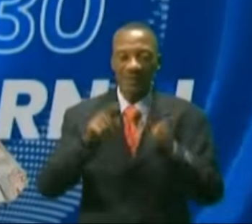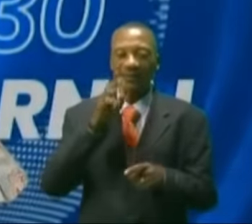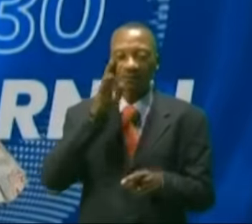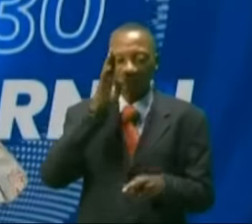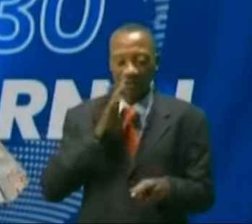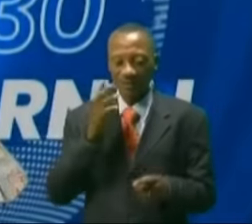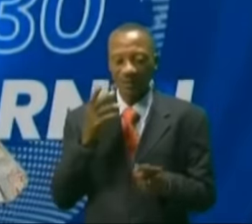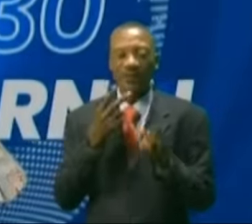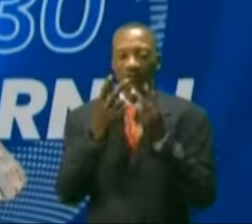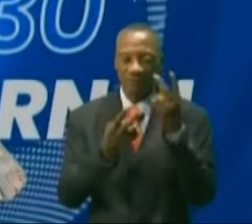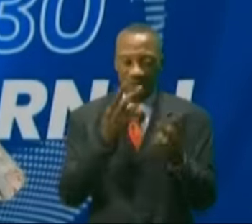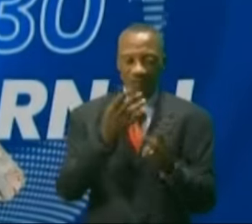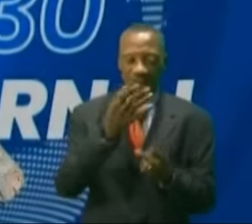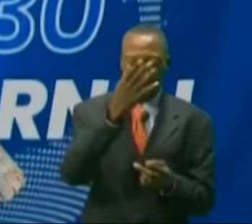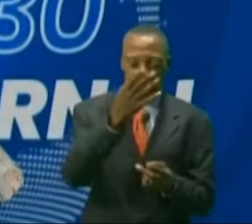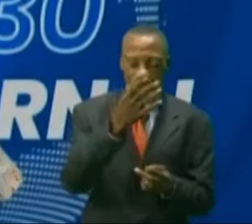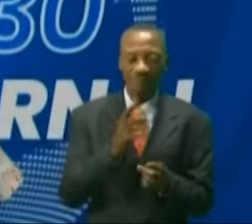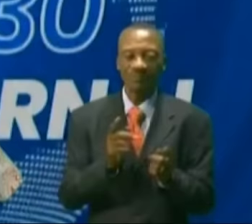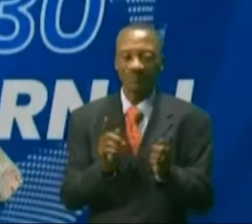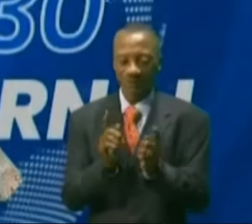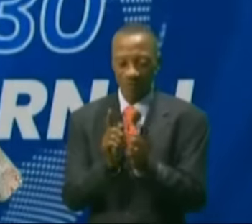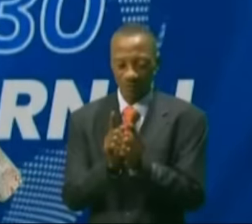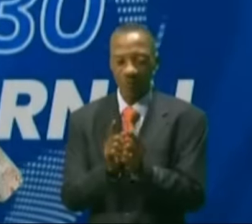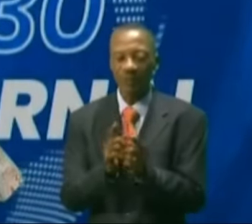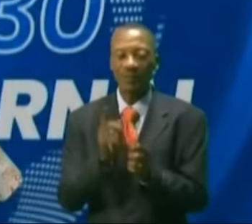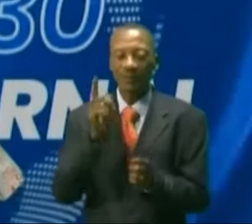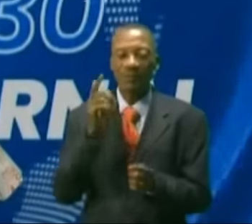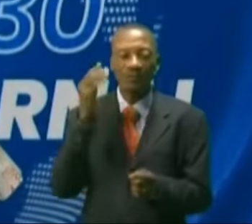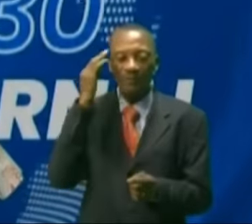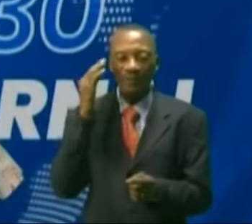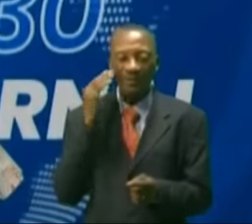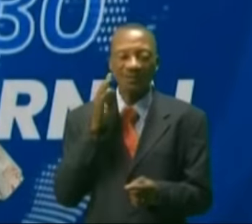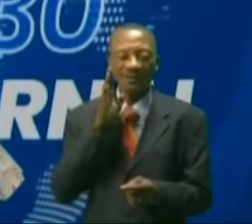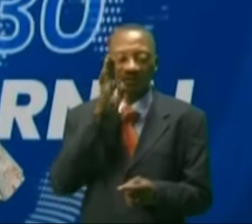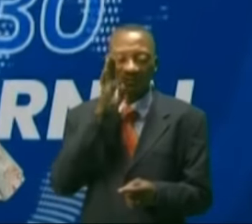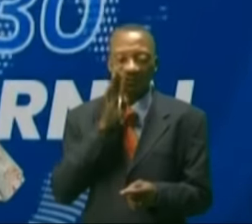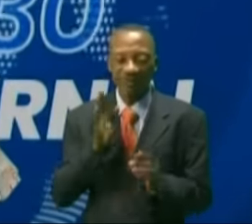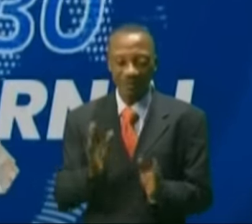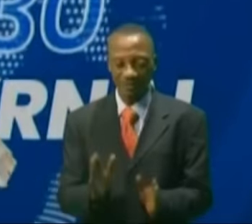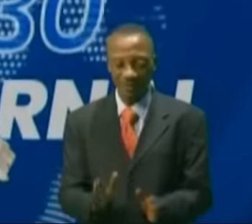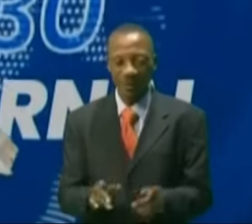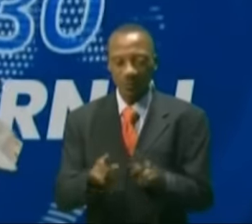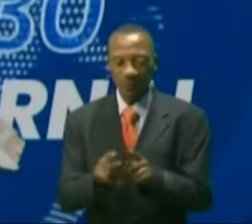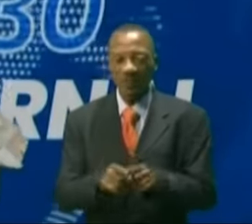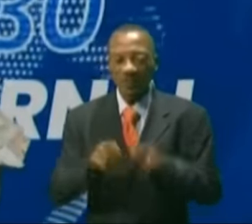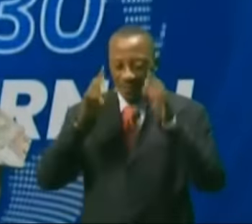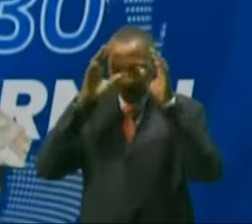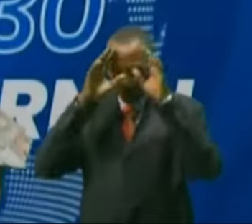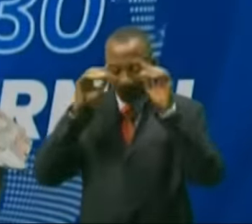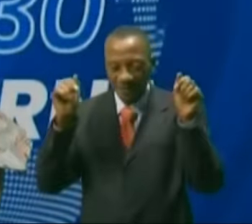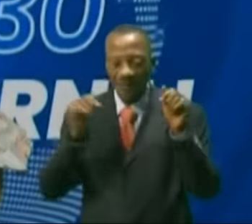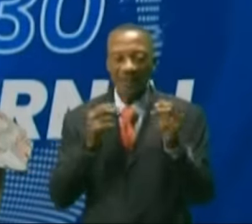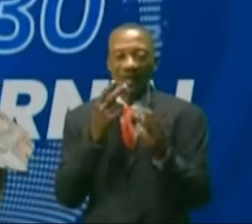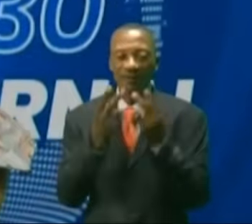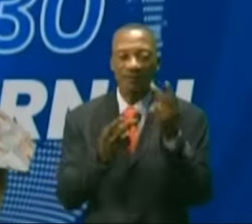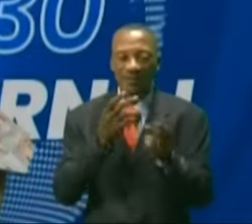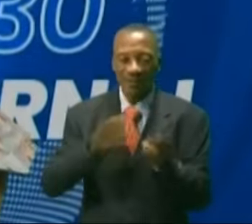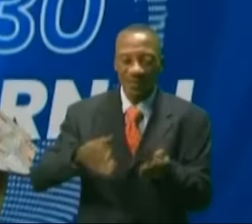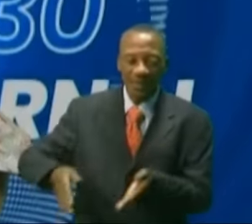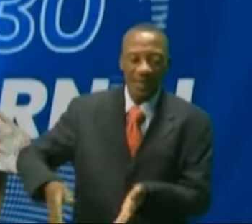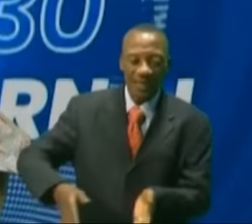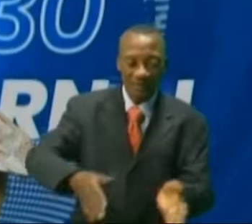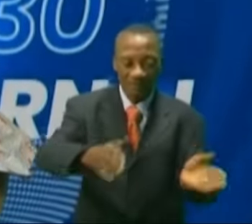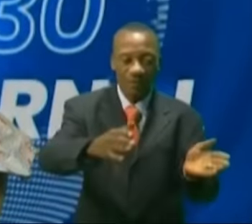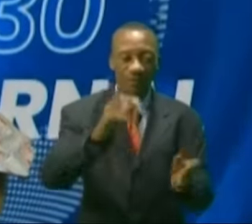premier ministre tchadien à l'inauguration de l'avenue portant son nom, située au cœur de la capitale tchadienne. Un